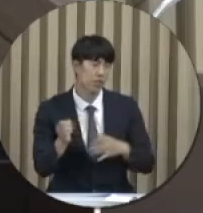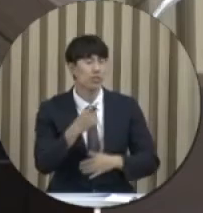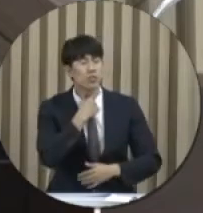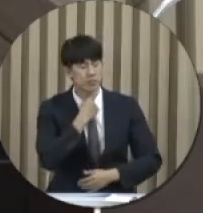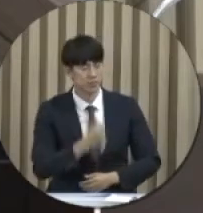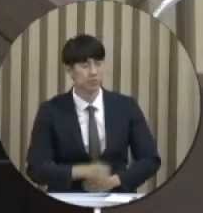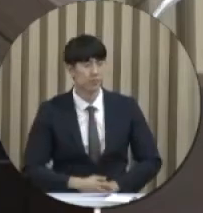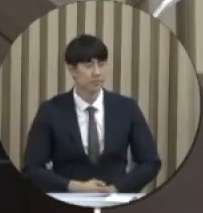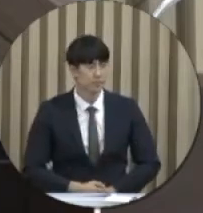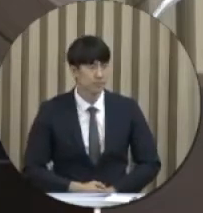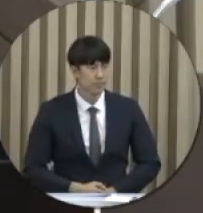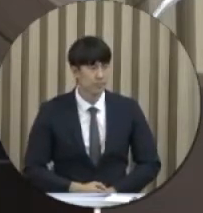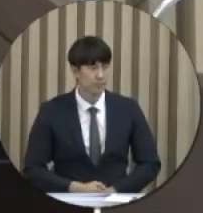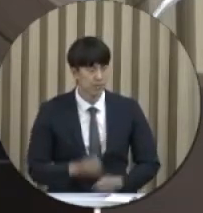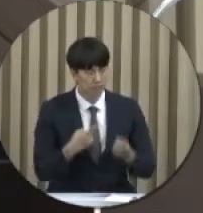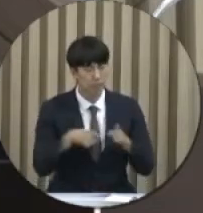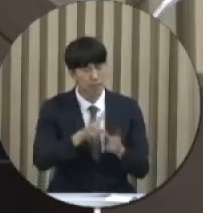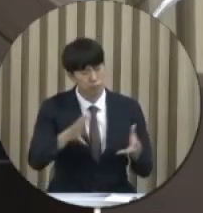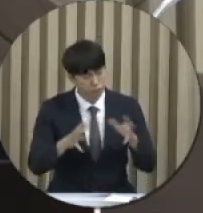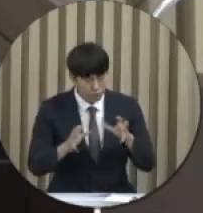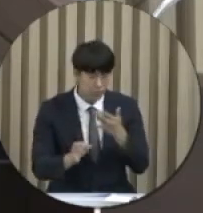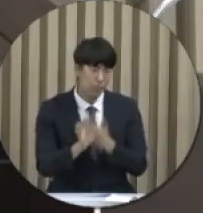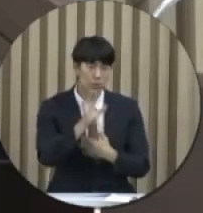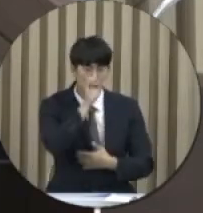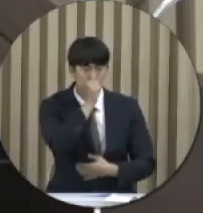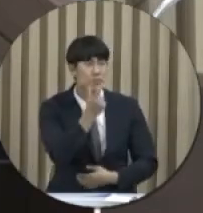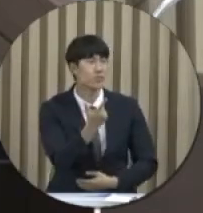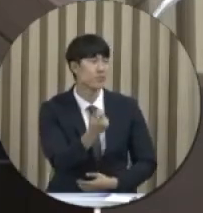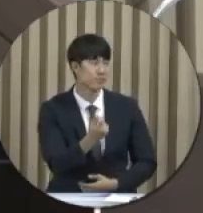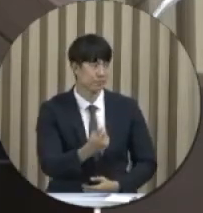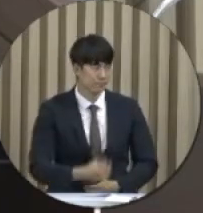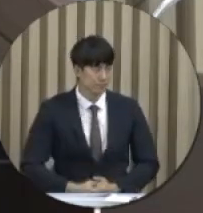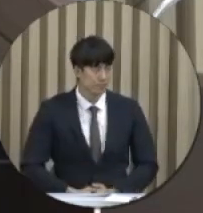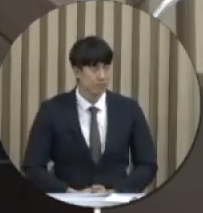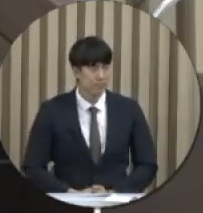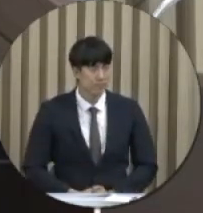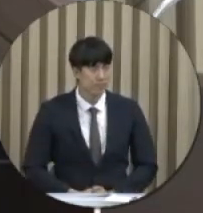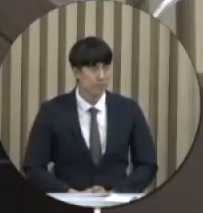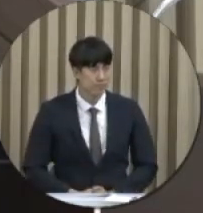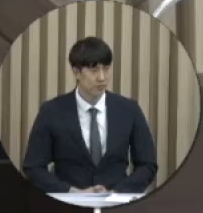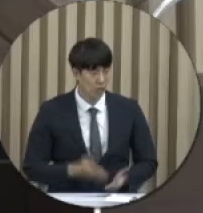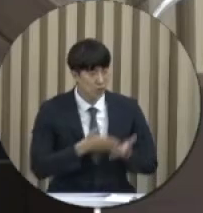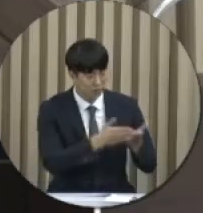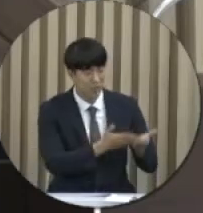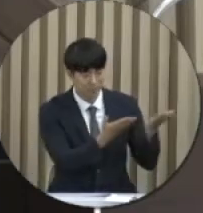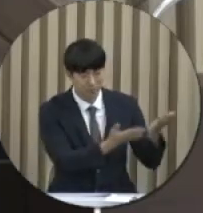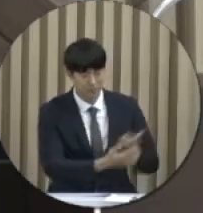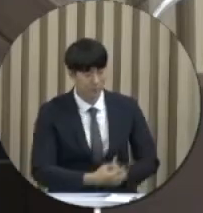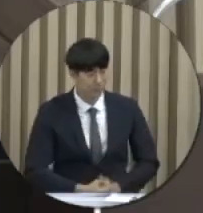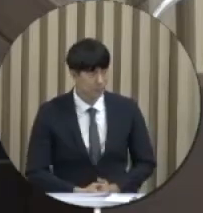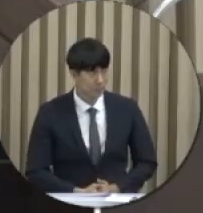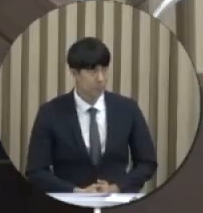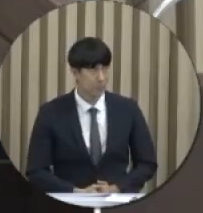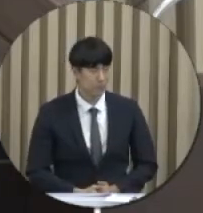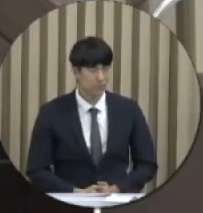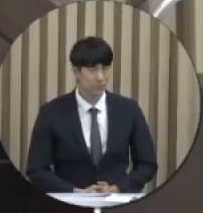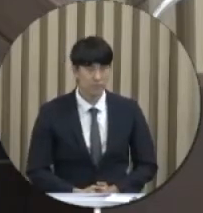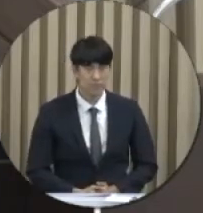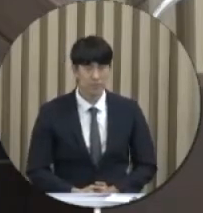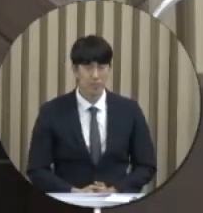있어서 같이 함께 소통할 수 있는 기회가 좀 많았으면 좋겠다, 이런 건의를 좀 잠깐 드리도록 하겠습니다.